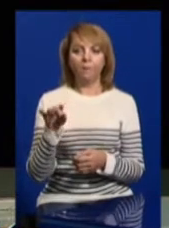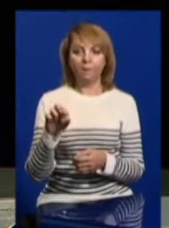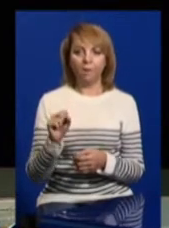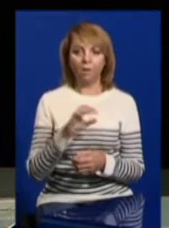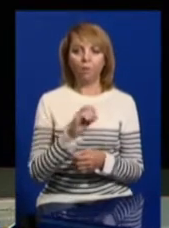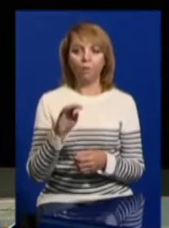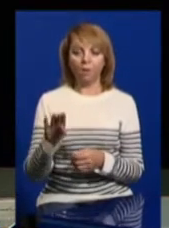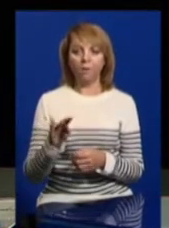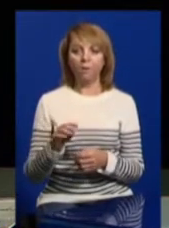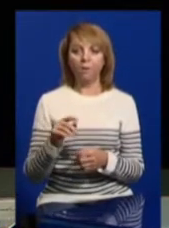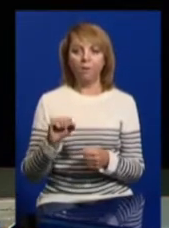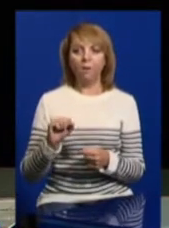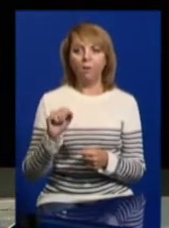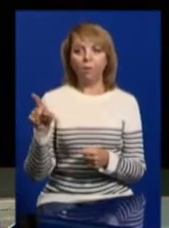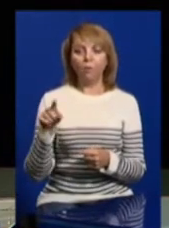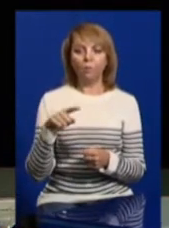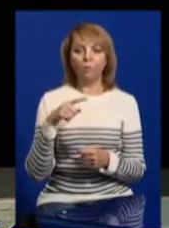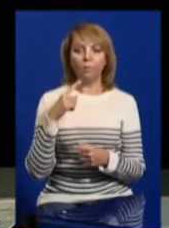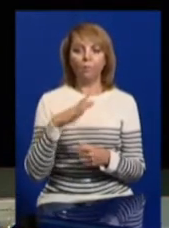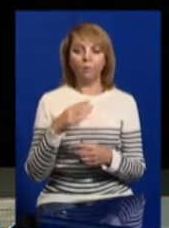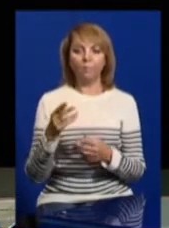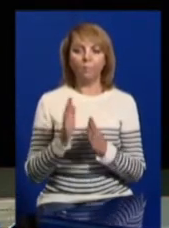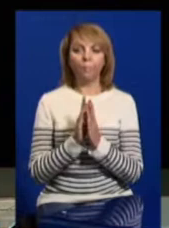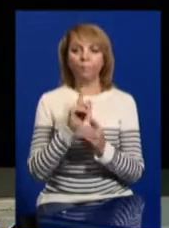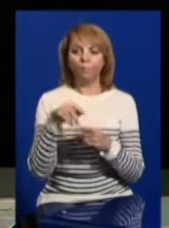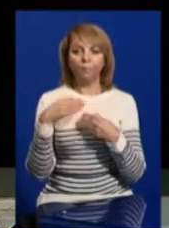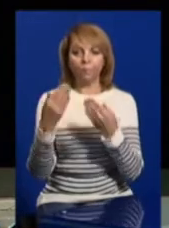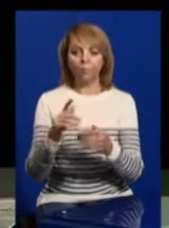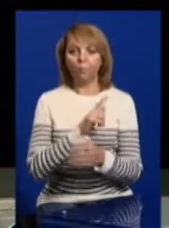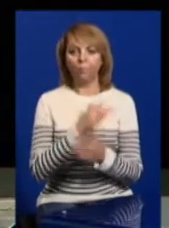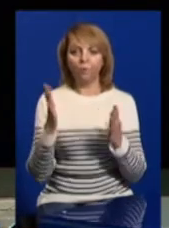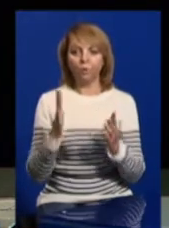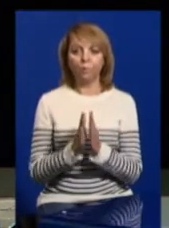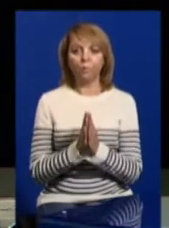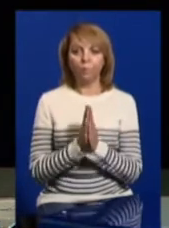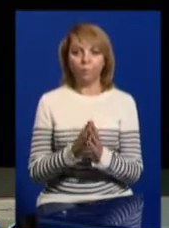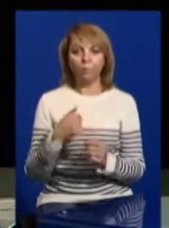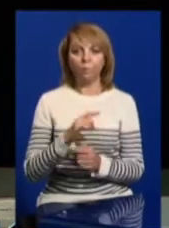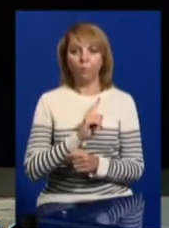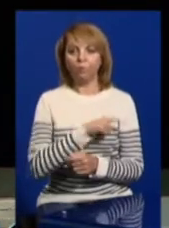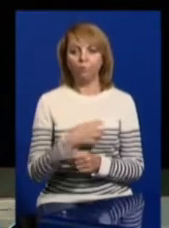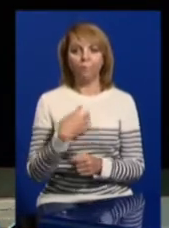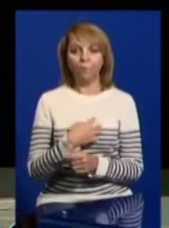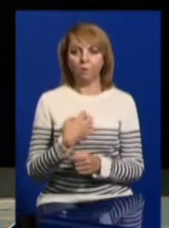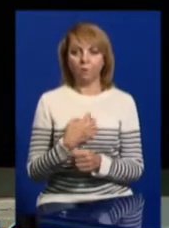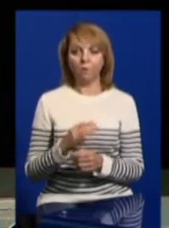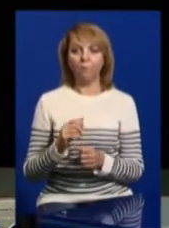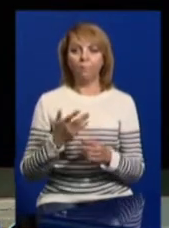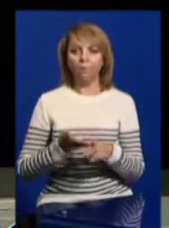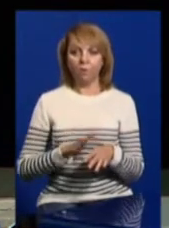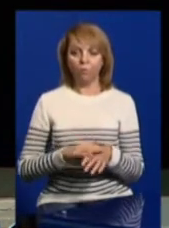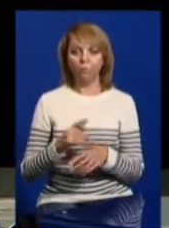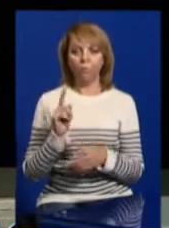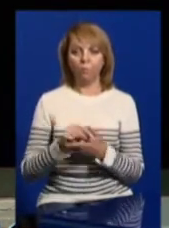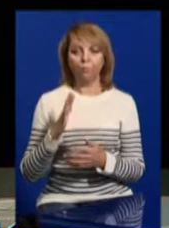заявив дійсно велике, ґрунтовне клопотання. І для мене було дуже важко, я буду змушений це відверто сказати,